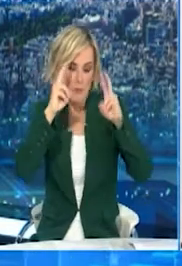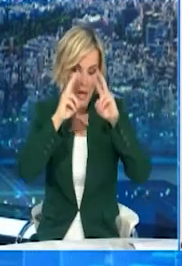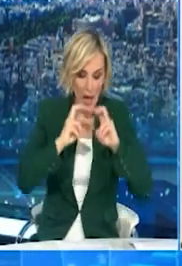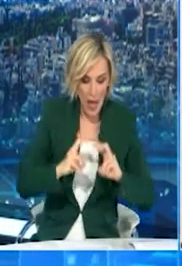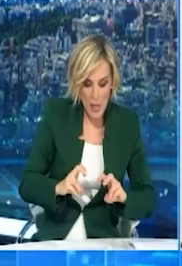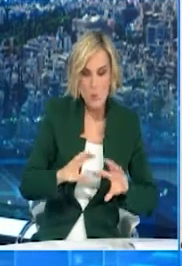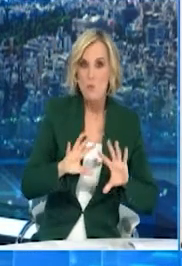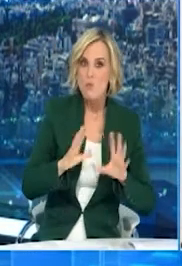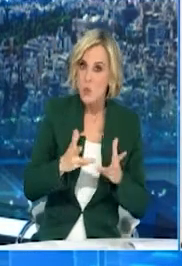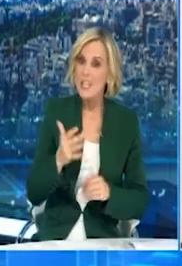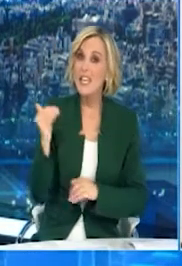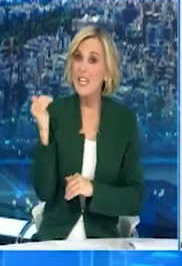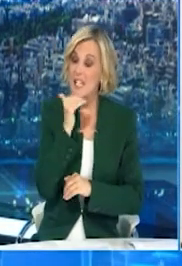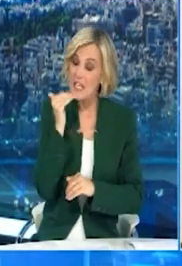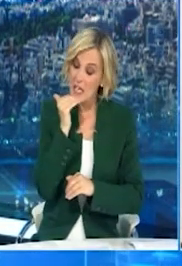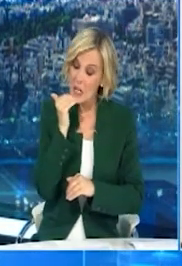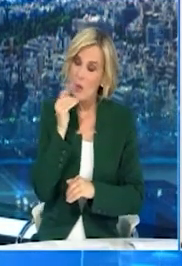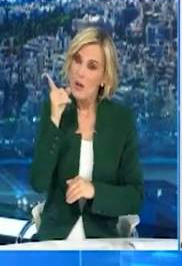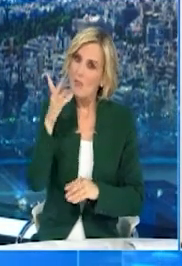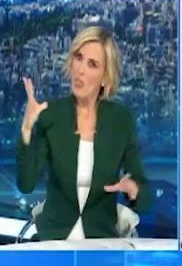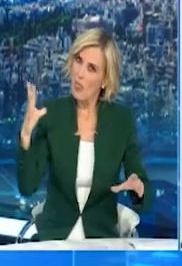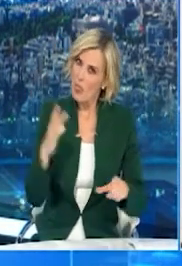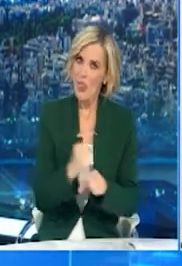διάστημα θα μπορέσουν να